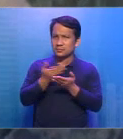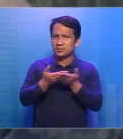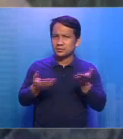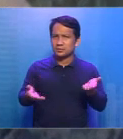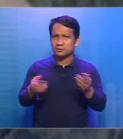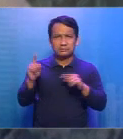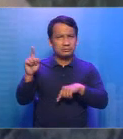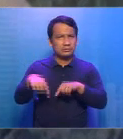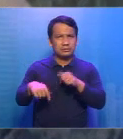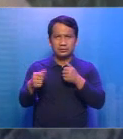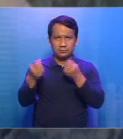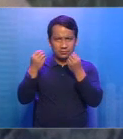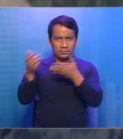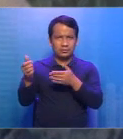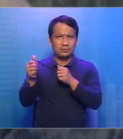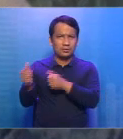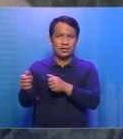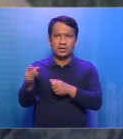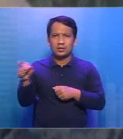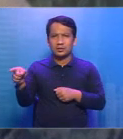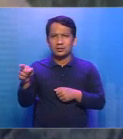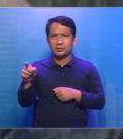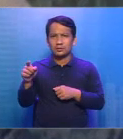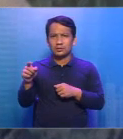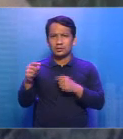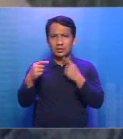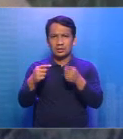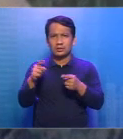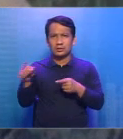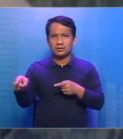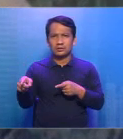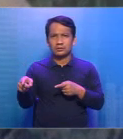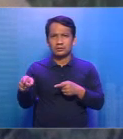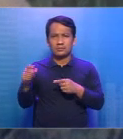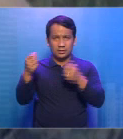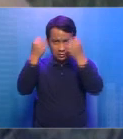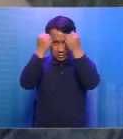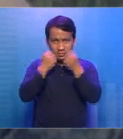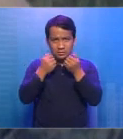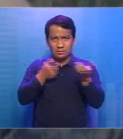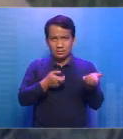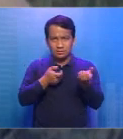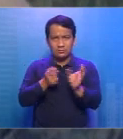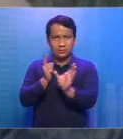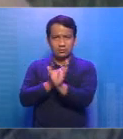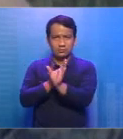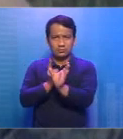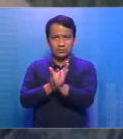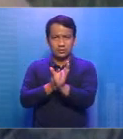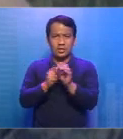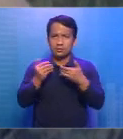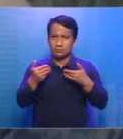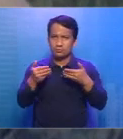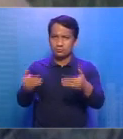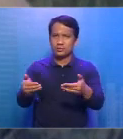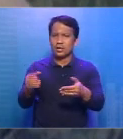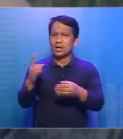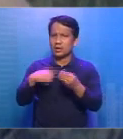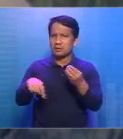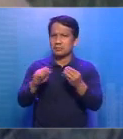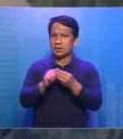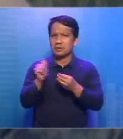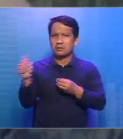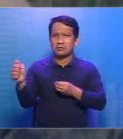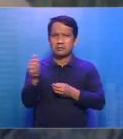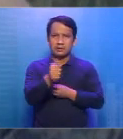hindi sumunod sa tigil putukan ang mga binansagan nilang mga teroristang komunista. Napatunayan na rin daw nila